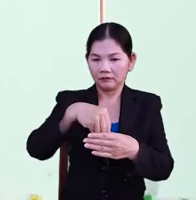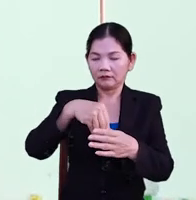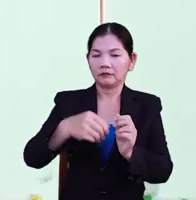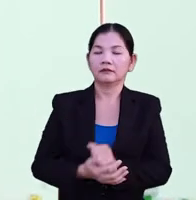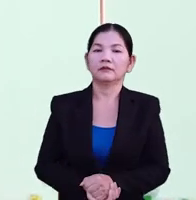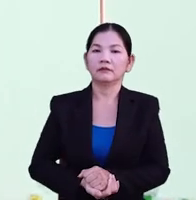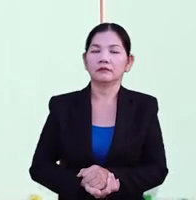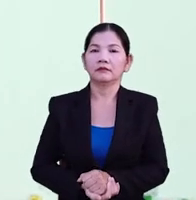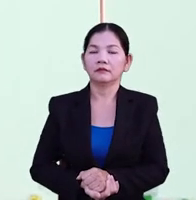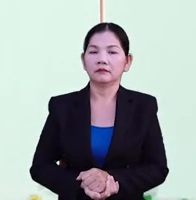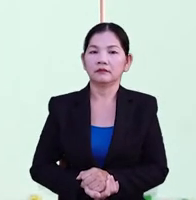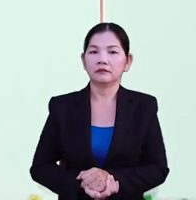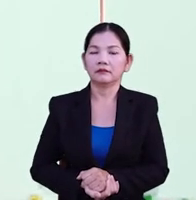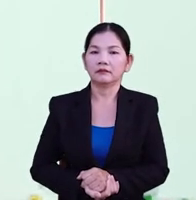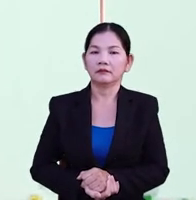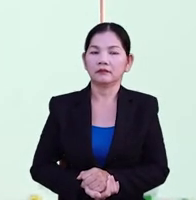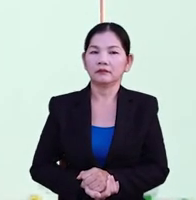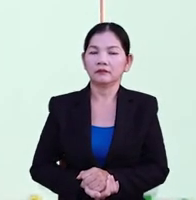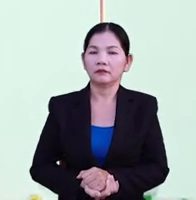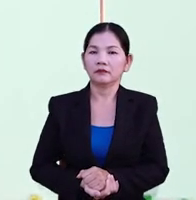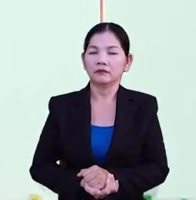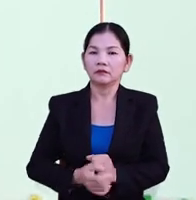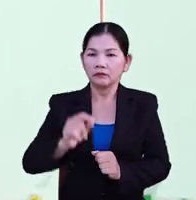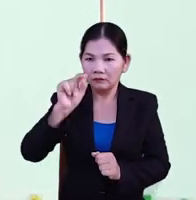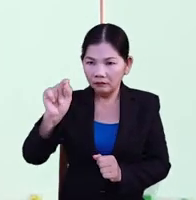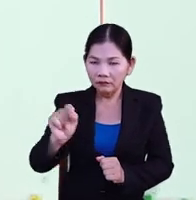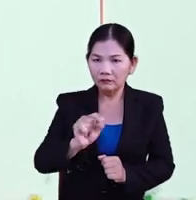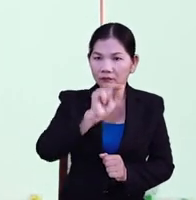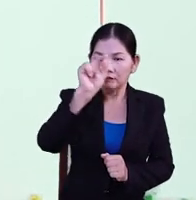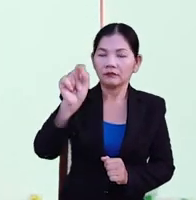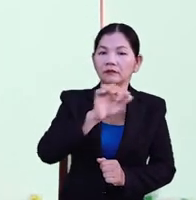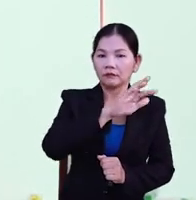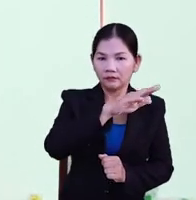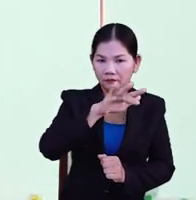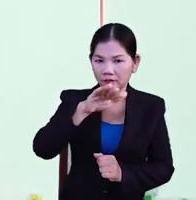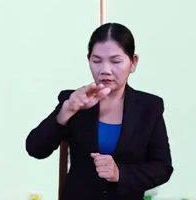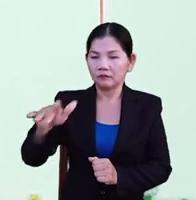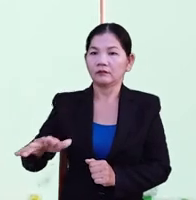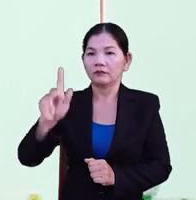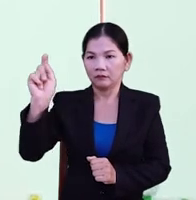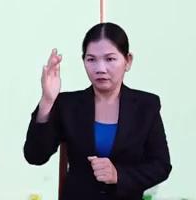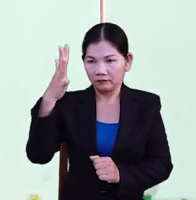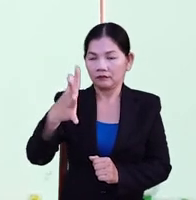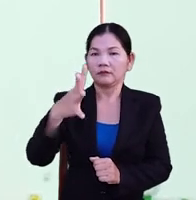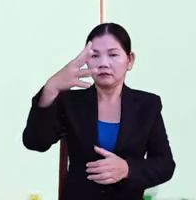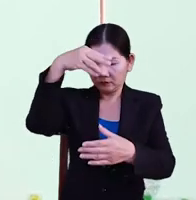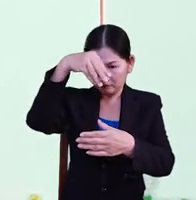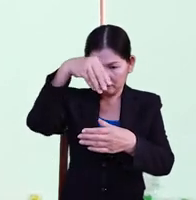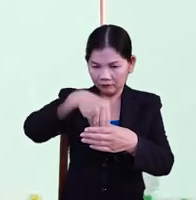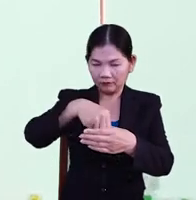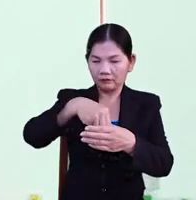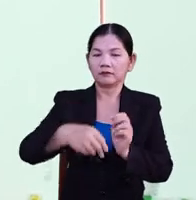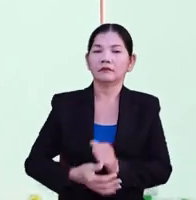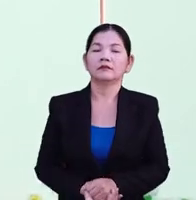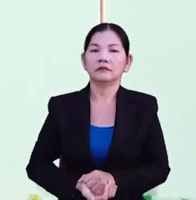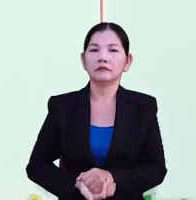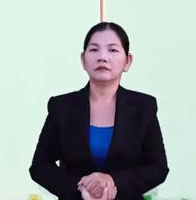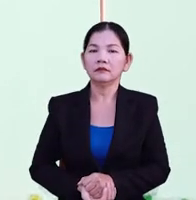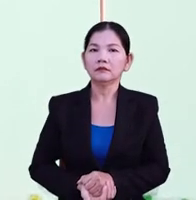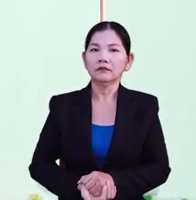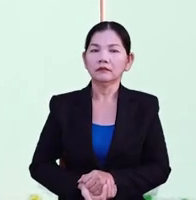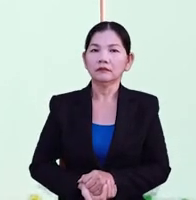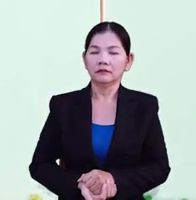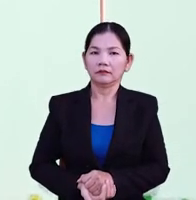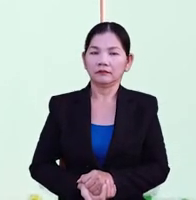ស្ដាប់ម្ដងទៀតណាកូនណាចូលវងអក្សរនៃរូប ដែលនៅក្នុងចាអ្